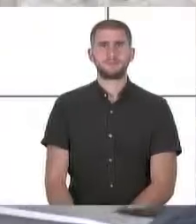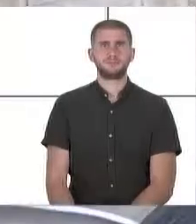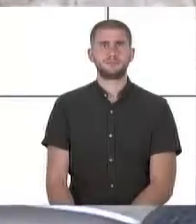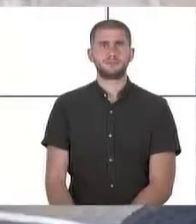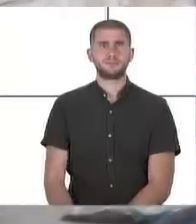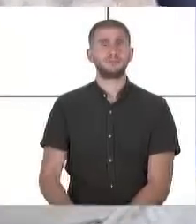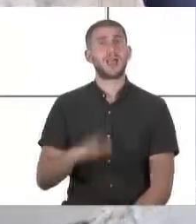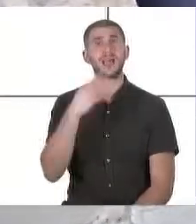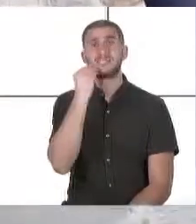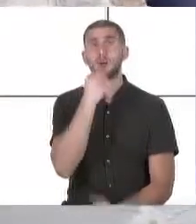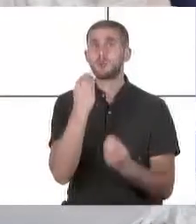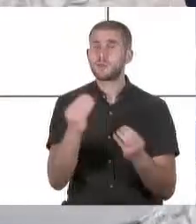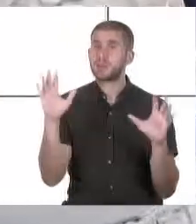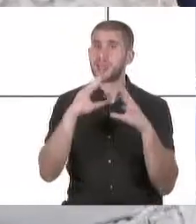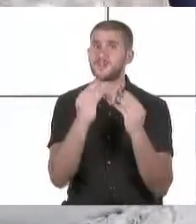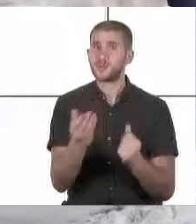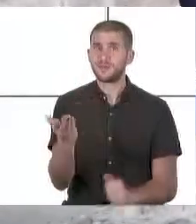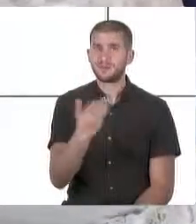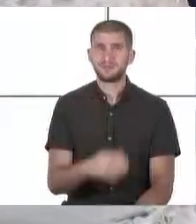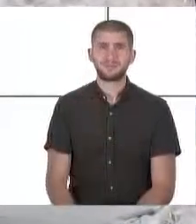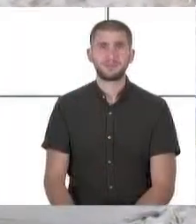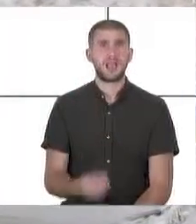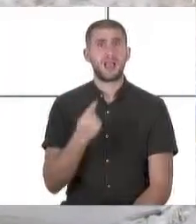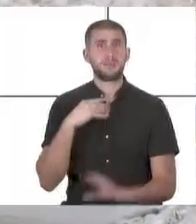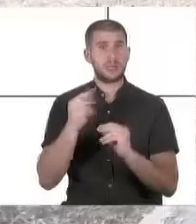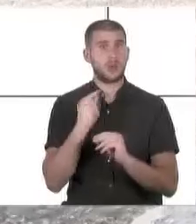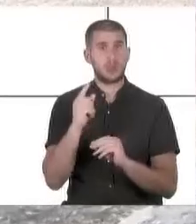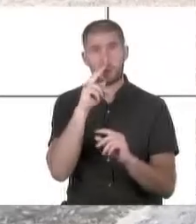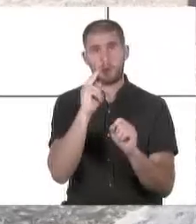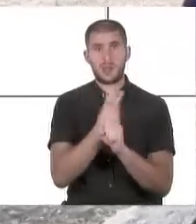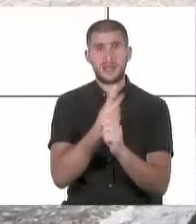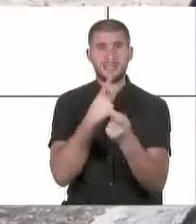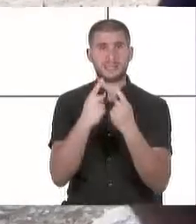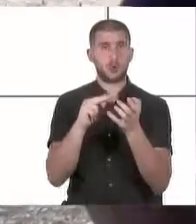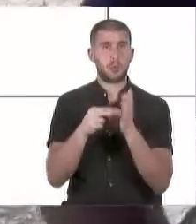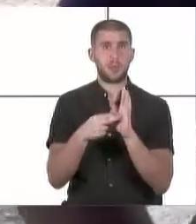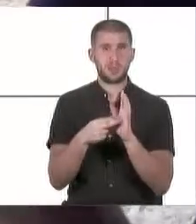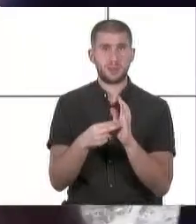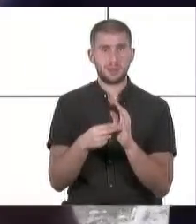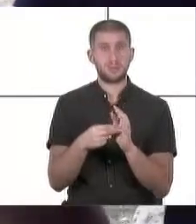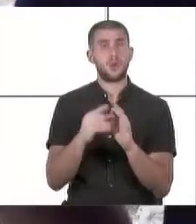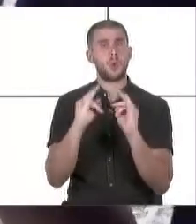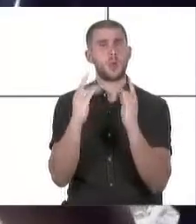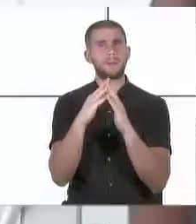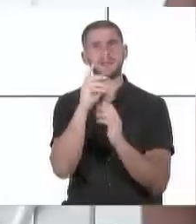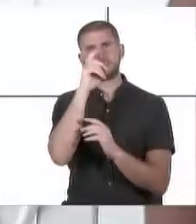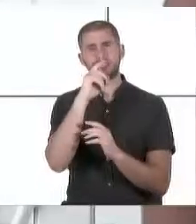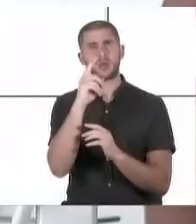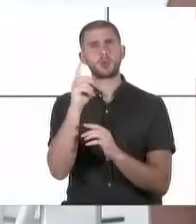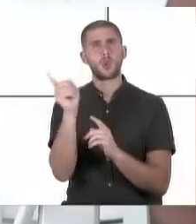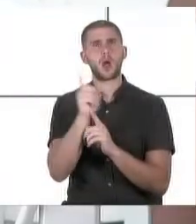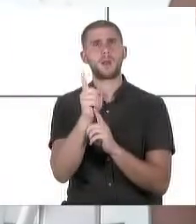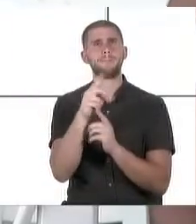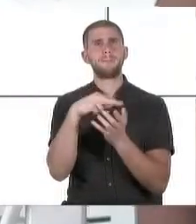אחר צהריים טובים, ערב טוב. סך הכל אני לא מורגע לשיחות פוליטיות. בחוג בית צנוע במטולה הוא